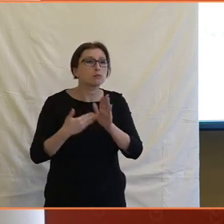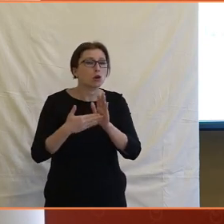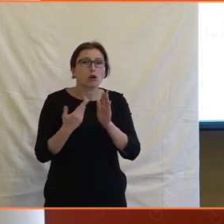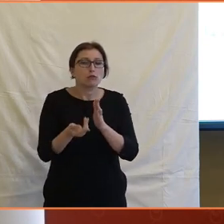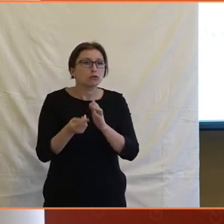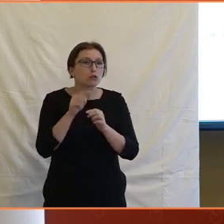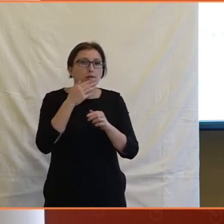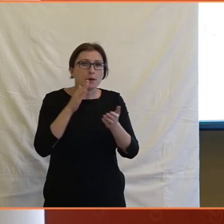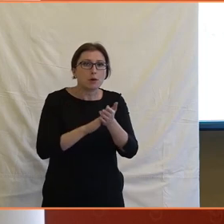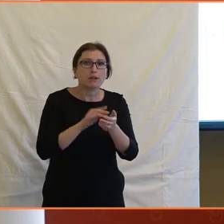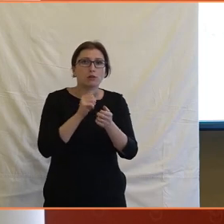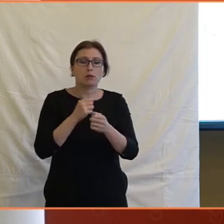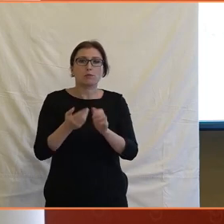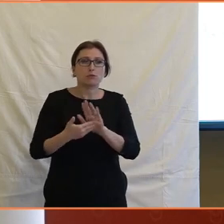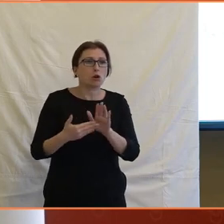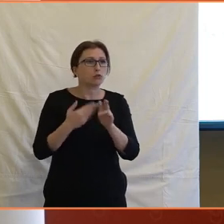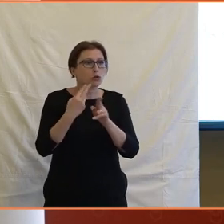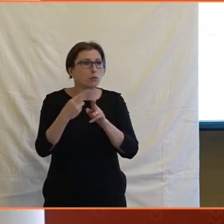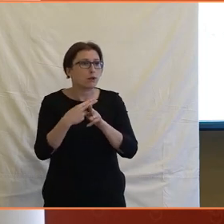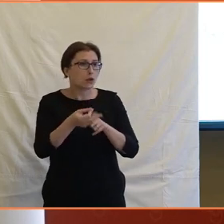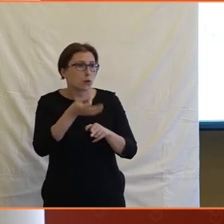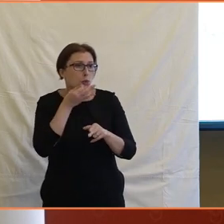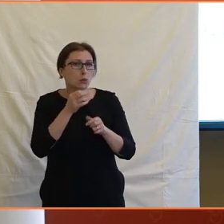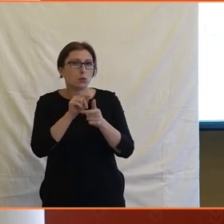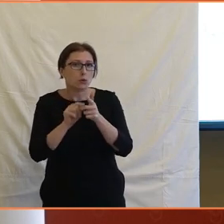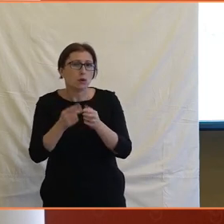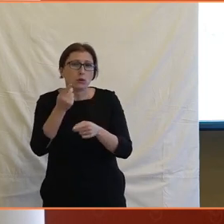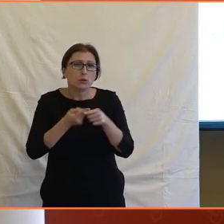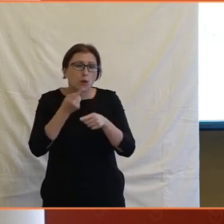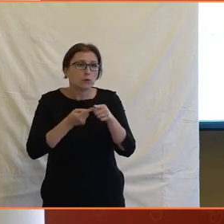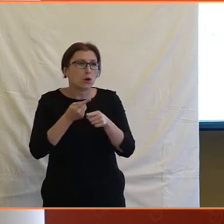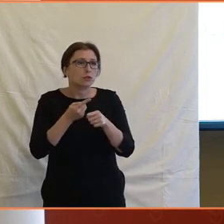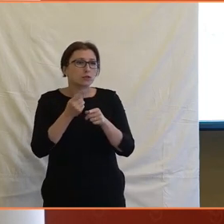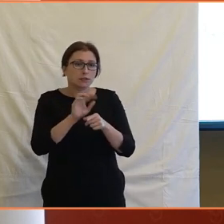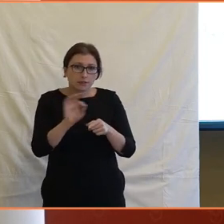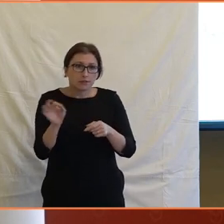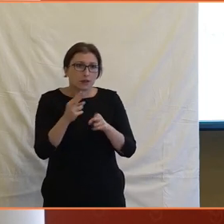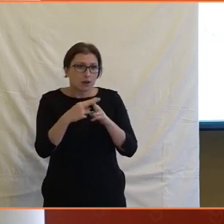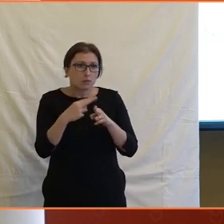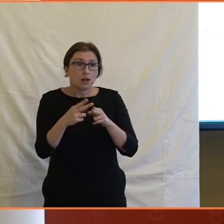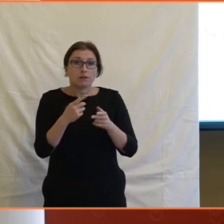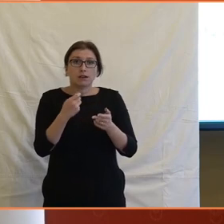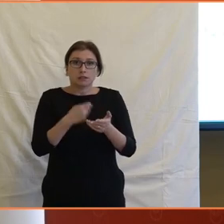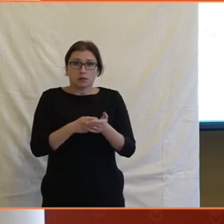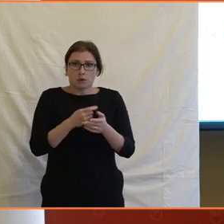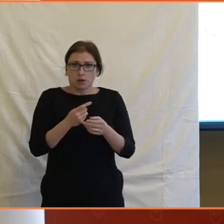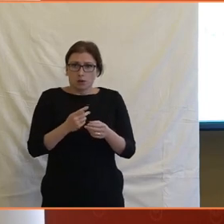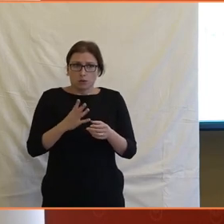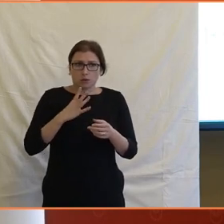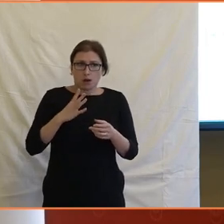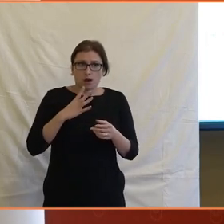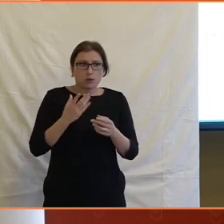proč se tohle nepovedlo, proč to neopravíme, je to drobnost, nebo proč tam není tahle podmínka, která by ten